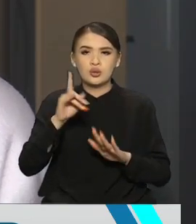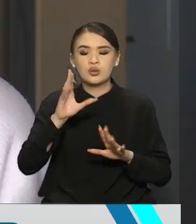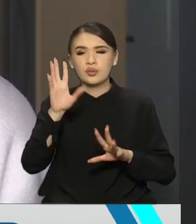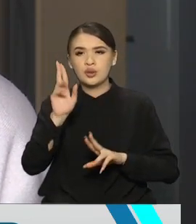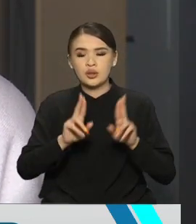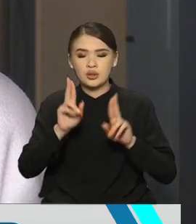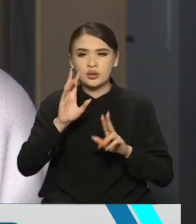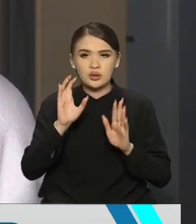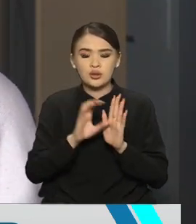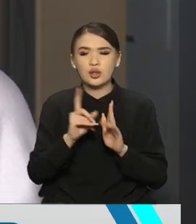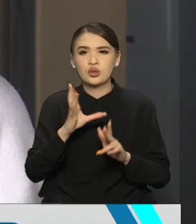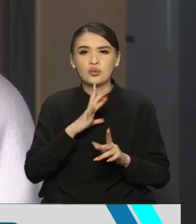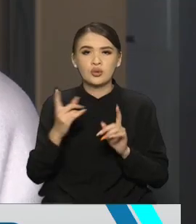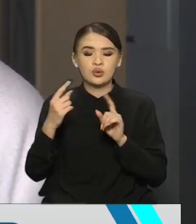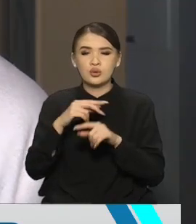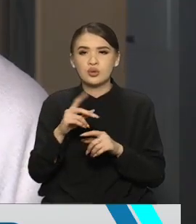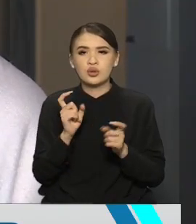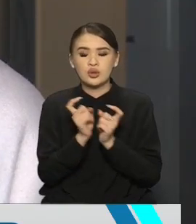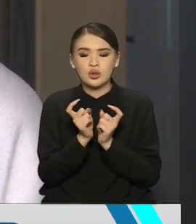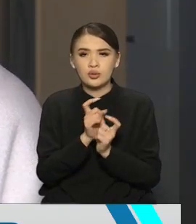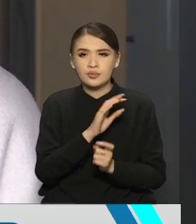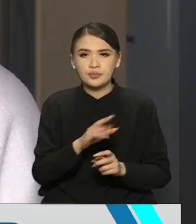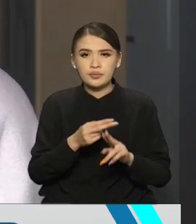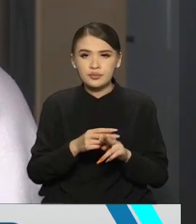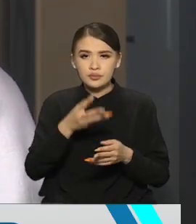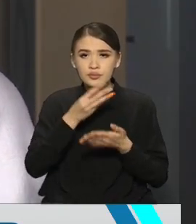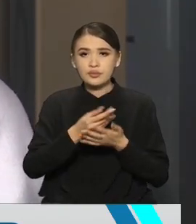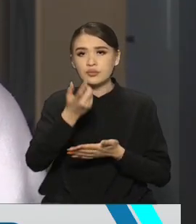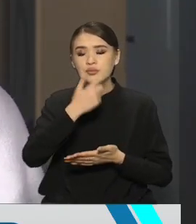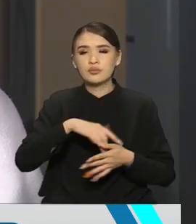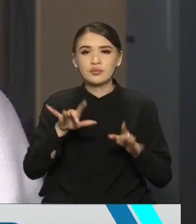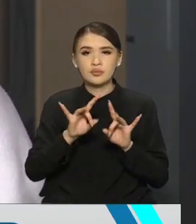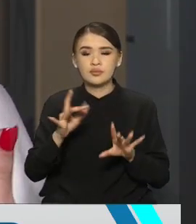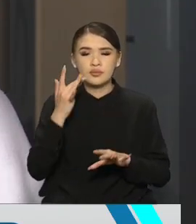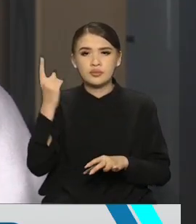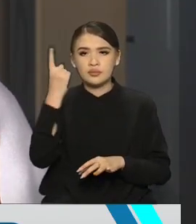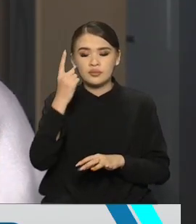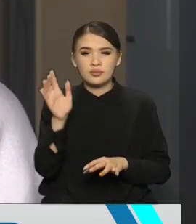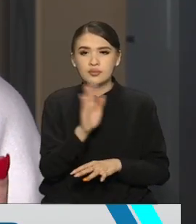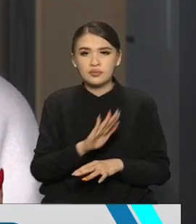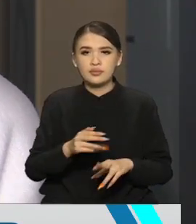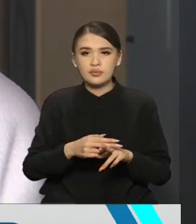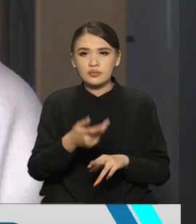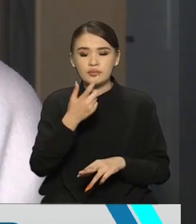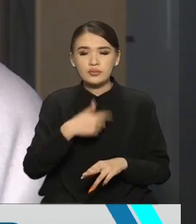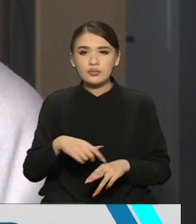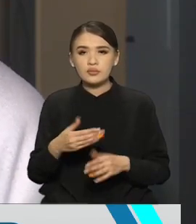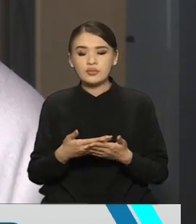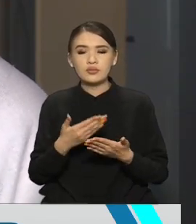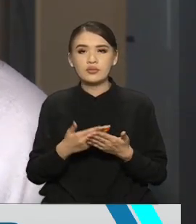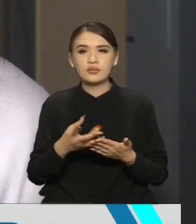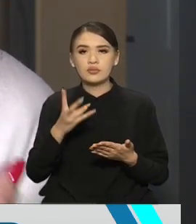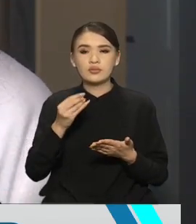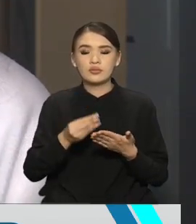коммуницировать друг с другом умение говорить не только своих вторичных чувствах их первичных чувствах что я там чувствую себя к примеру не